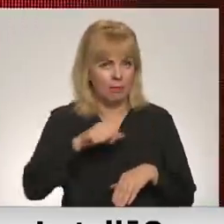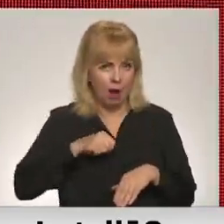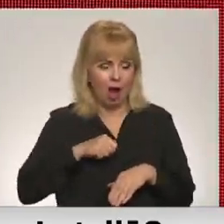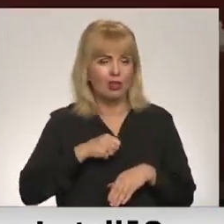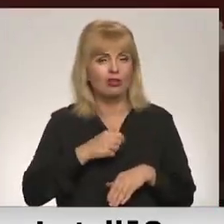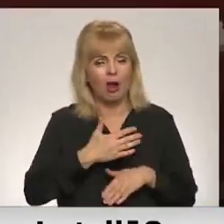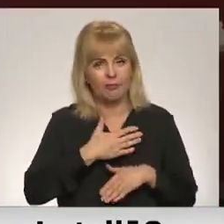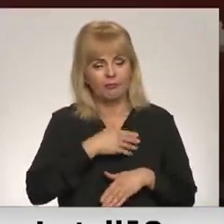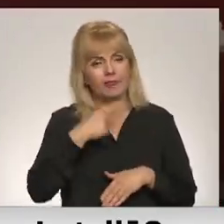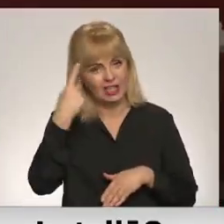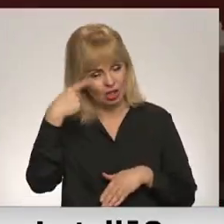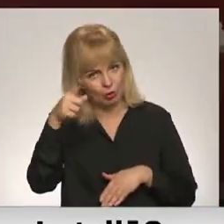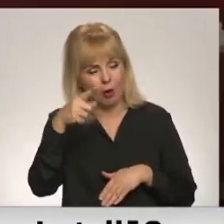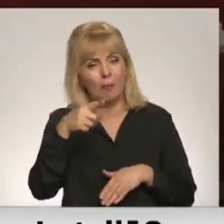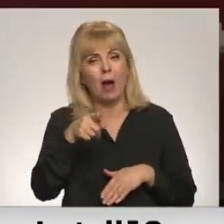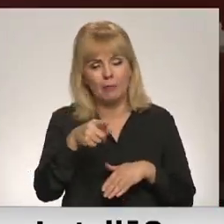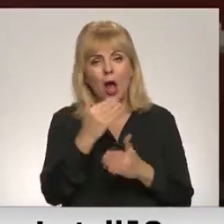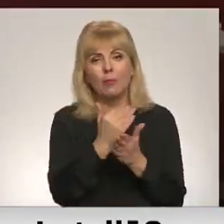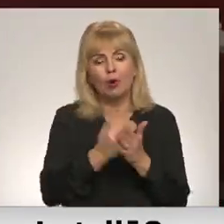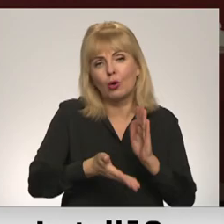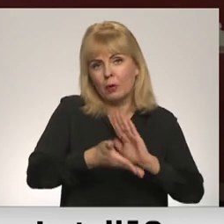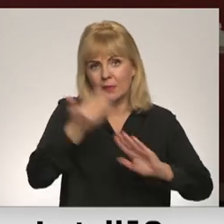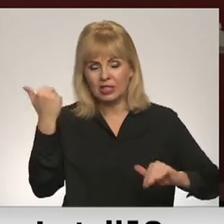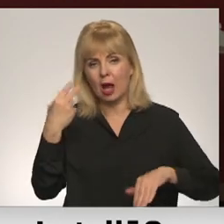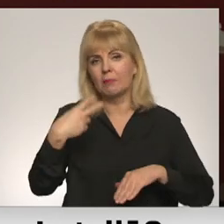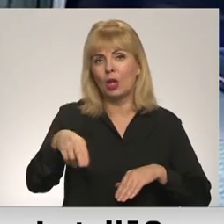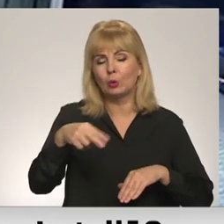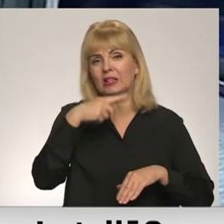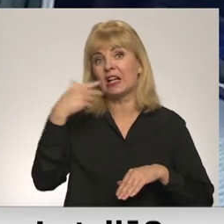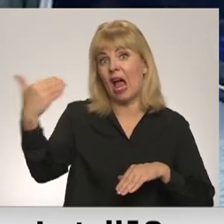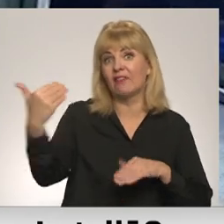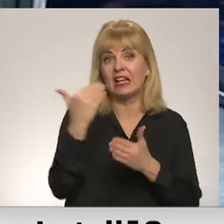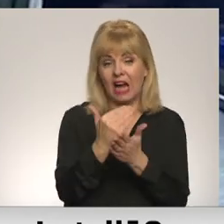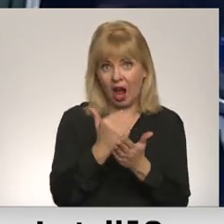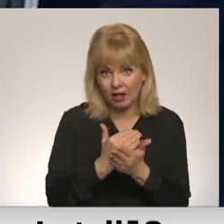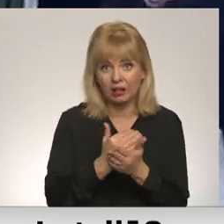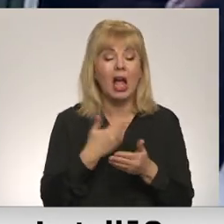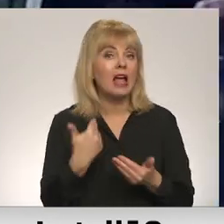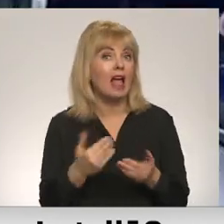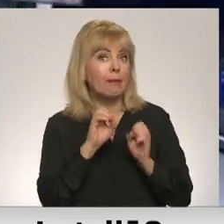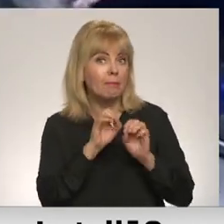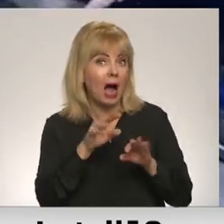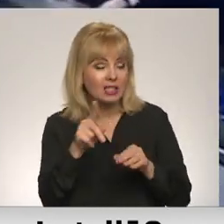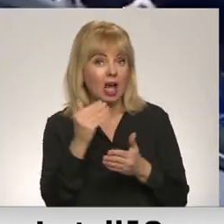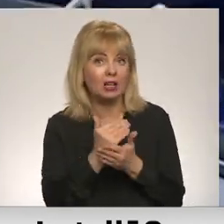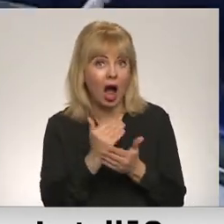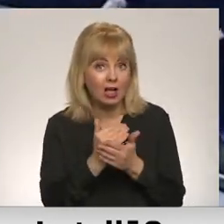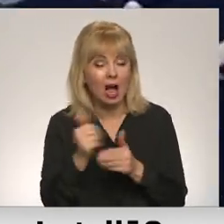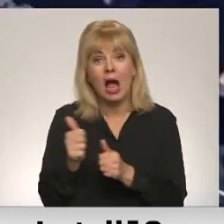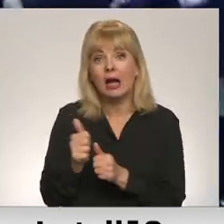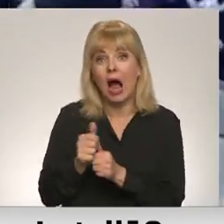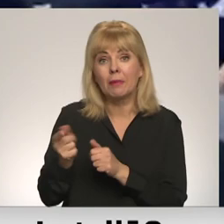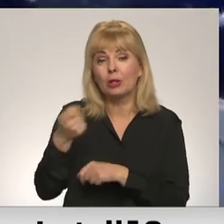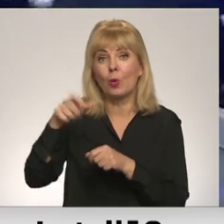savas iniciatīvas no savām paketēm izņēmoši ap 20 Krievijas kanālu. Te gan jāpaskaidro, ka tie kanāli, no kuriem kaimiņu